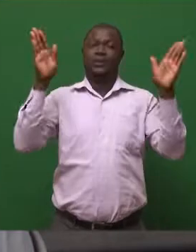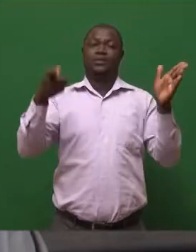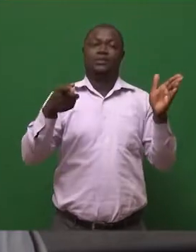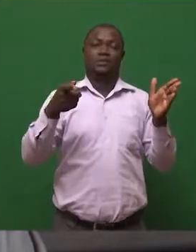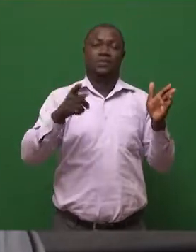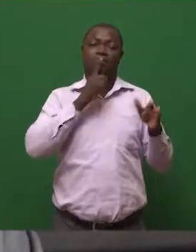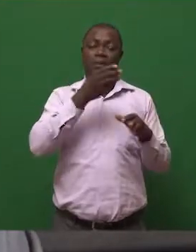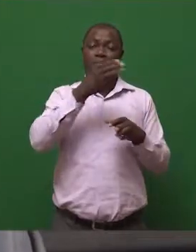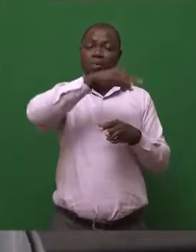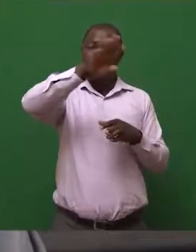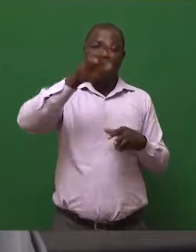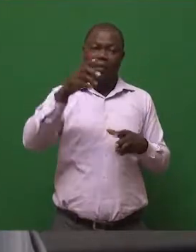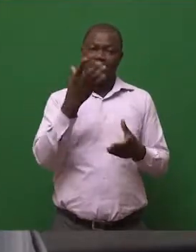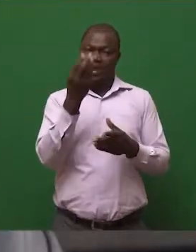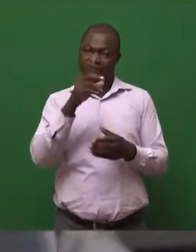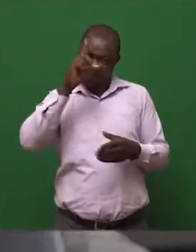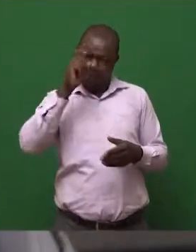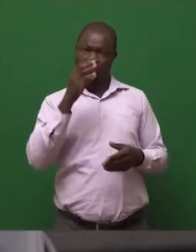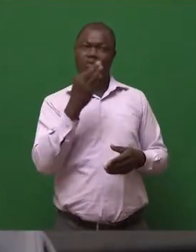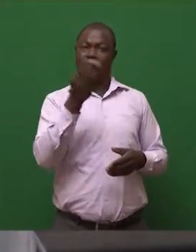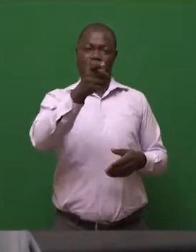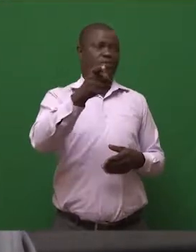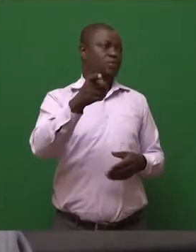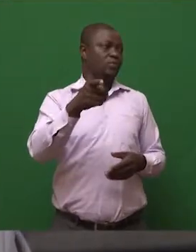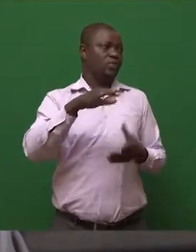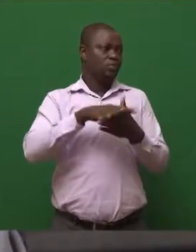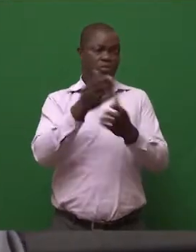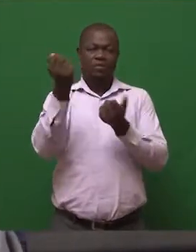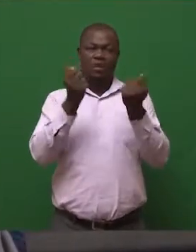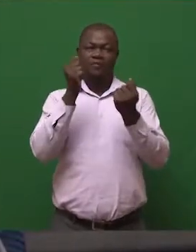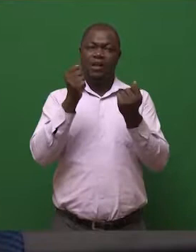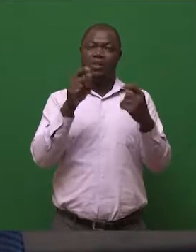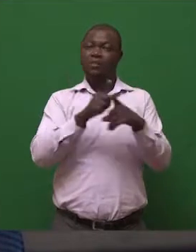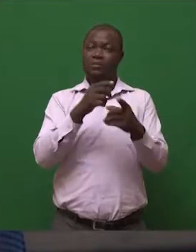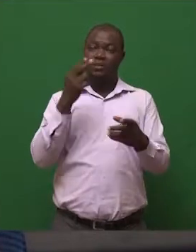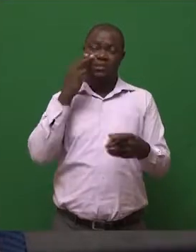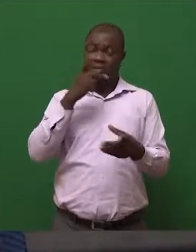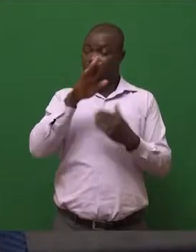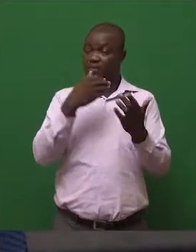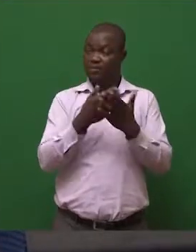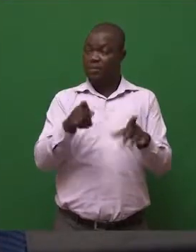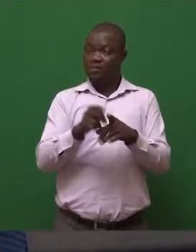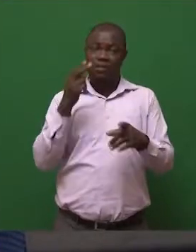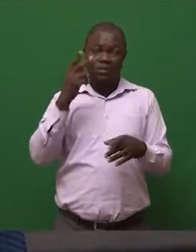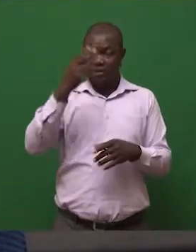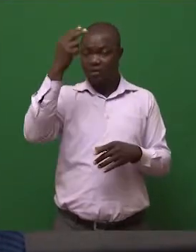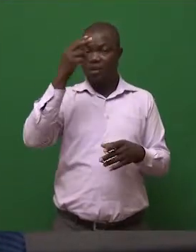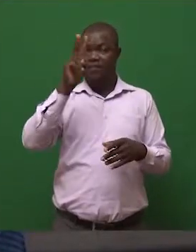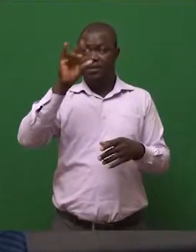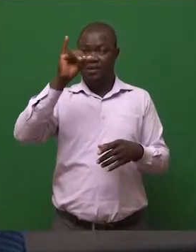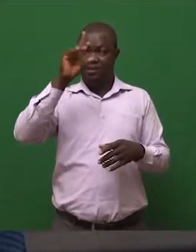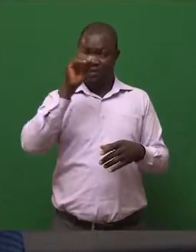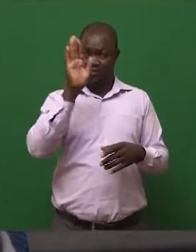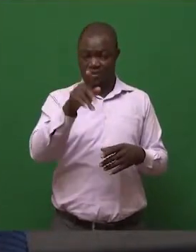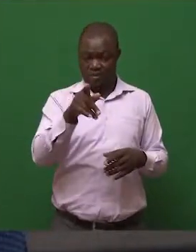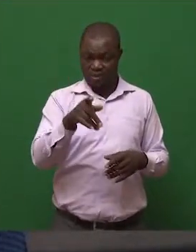huru chaiyo yekuti vanhu ivavo ngavatorwe kana picture nokuti zvavanoita vadhiraivha emakombi vaya vakaona kuti pamberi apo